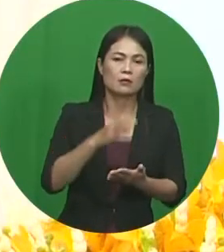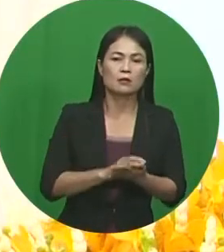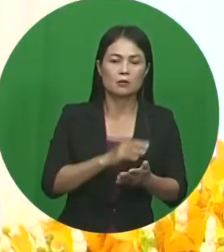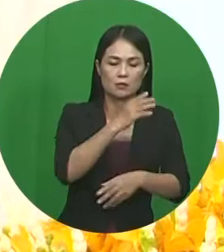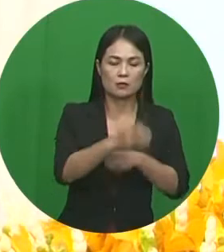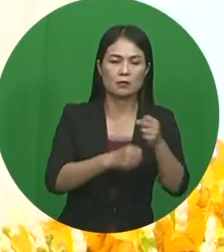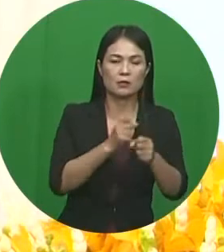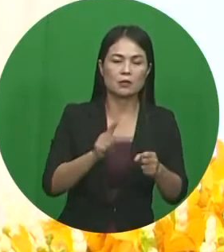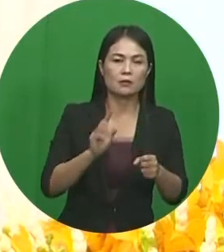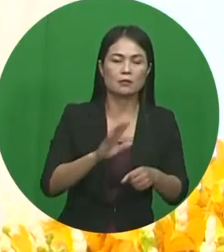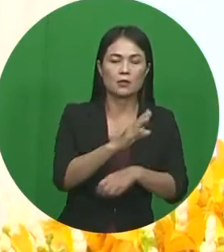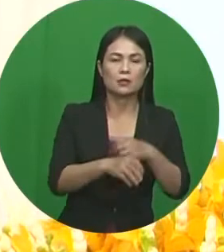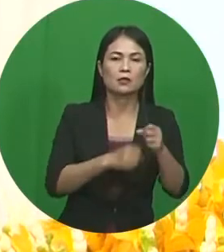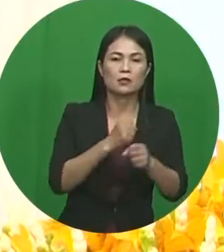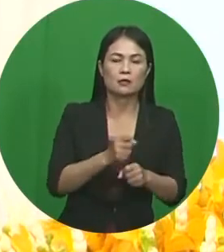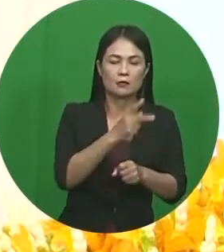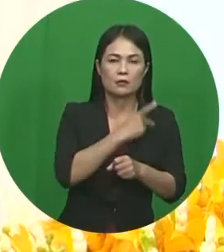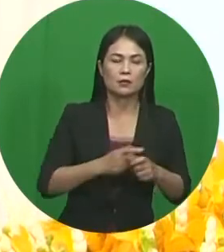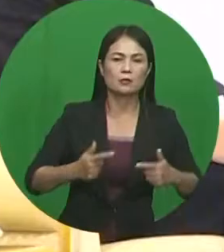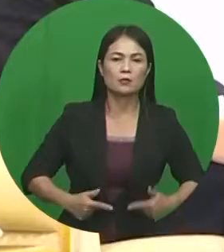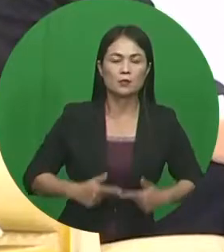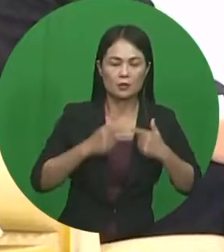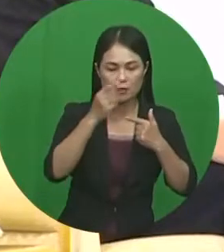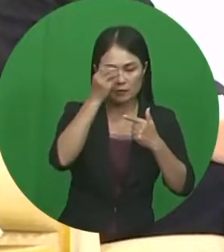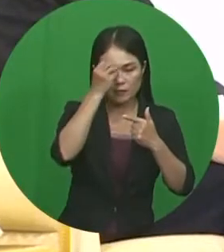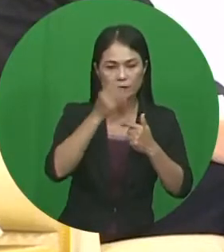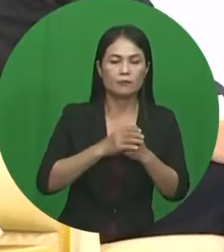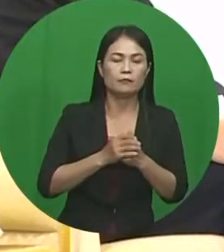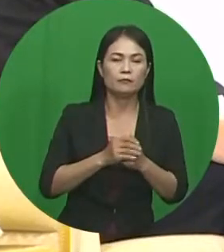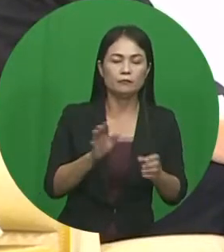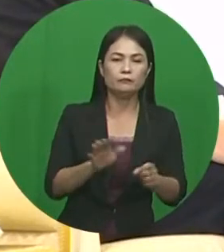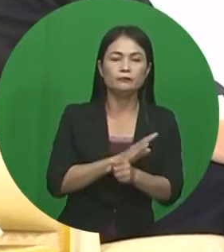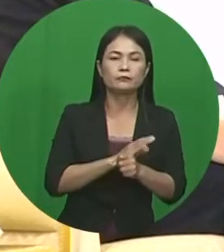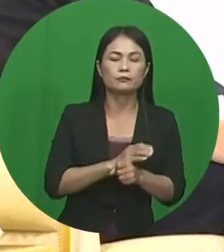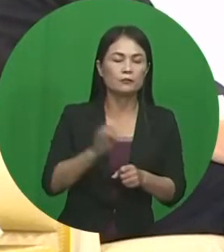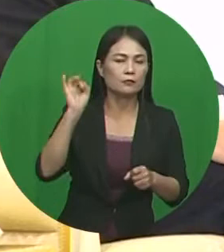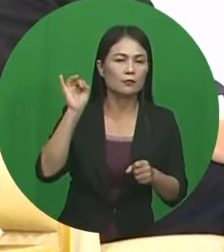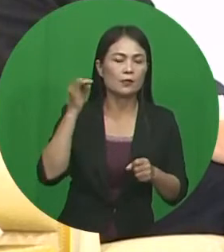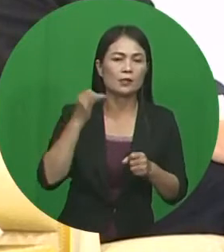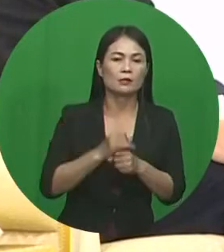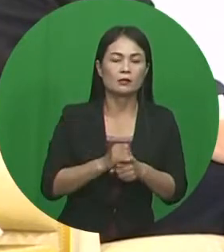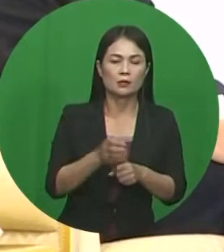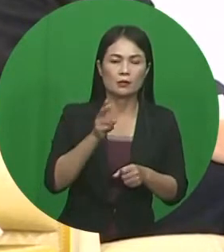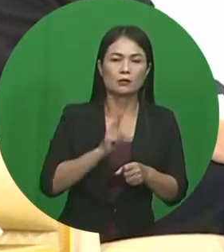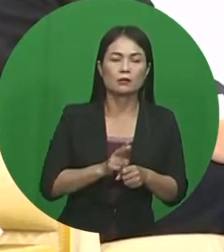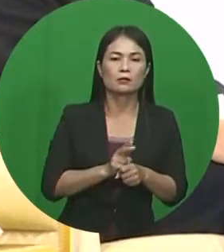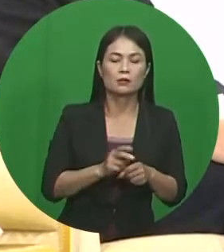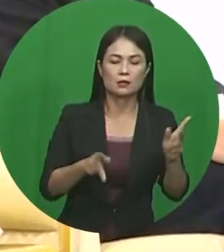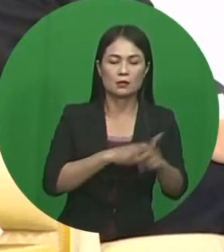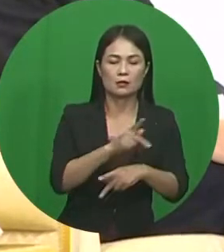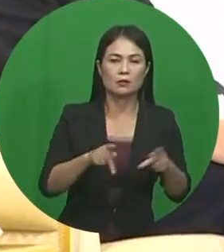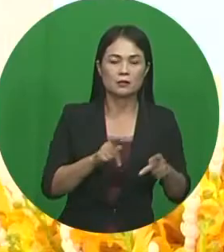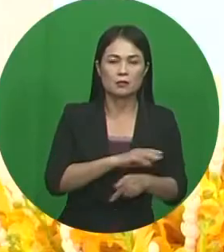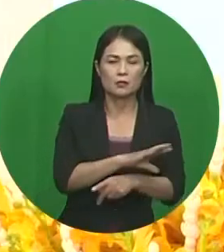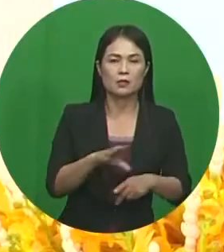ប់15ព្រះវស្សានៃព្រះករុណាជាអង្គម្ចាស់ជ្រលត្បូងពោពេញដោយជ័យមង្គលនិងជាប្រវត្តិសាស្ត្ររបស់ប្រជាជាតិកម្